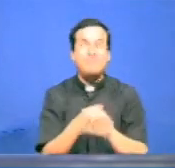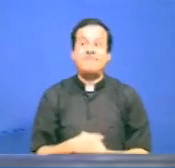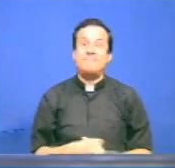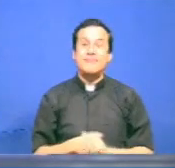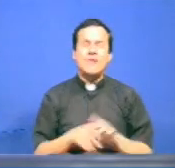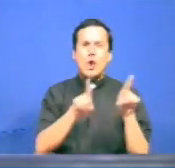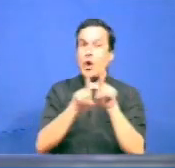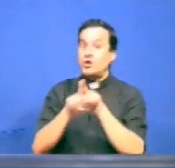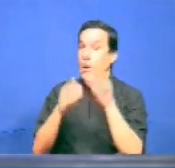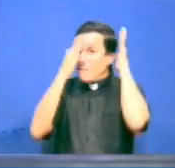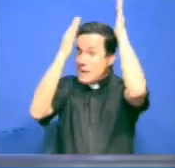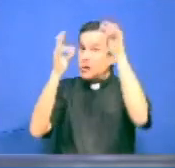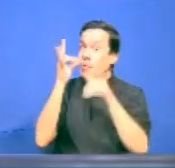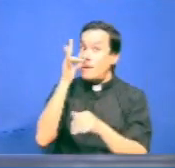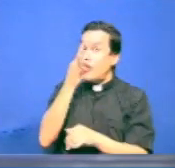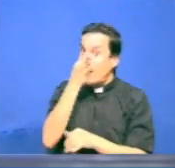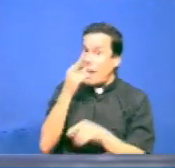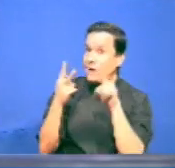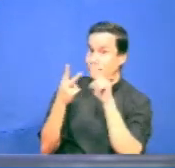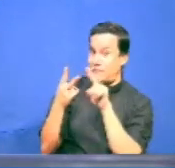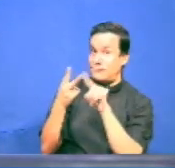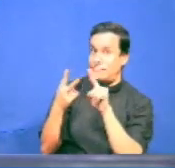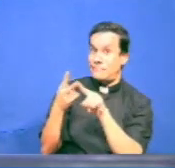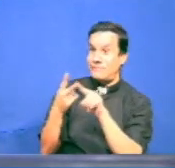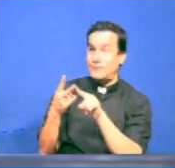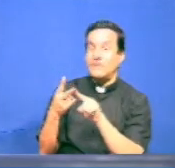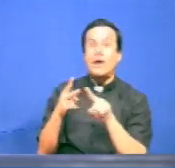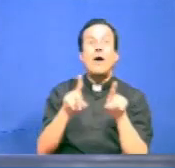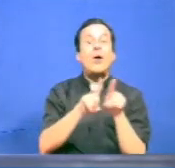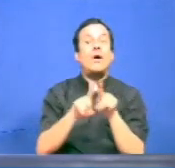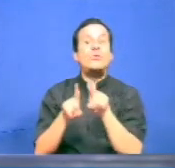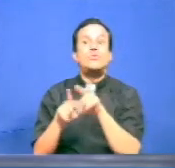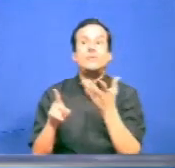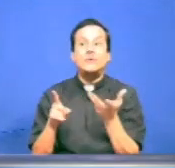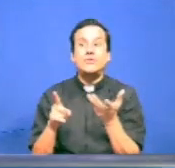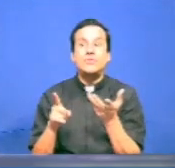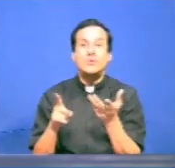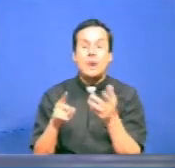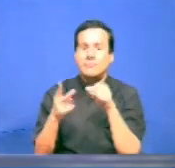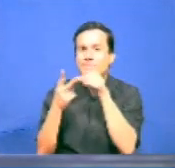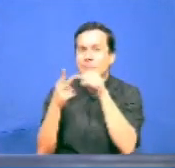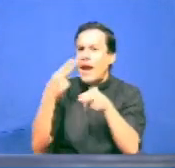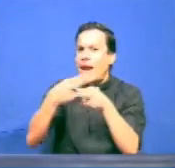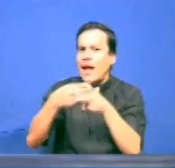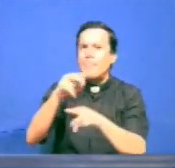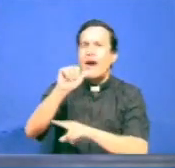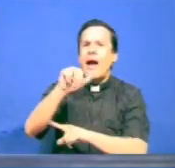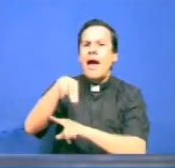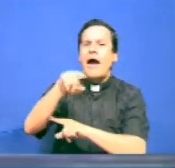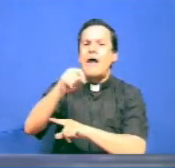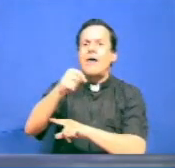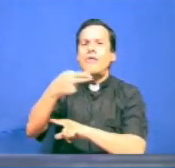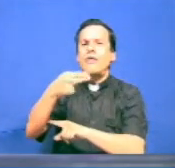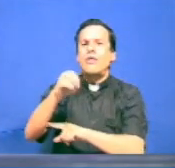Nyeri, askofu mkuu wa kule ni askofu Anthony Muheria, ambaye